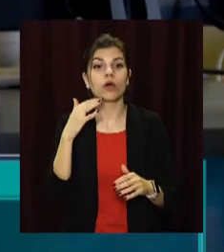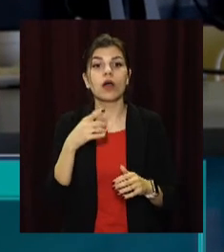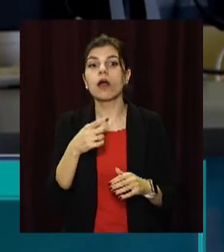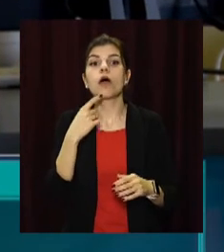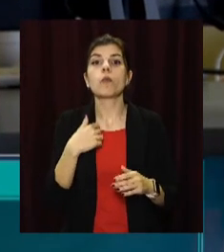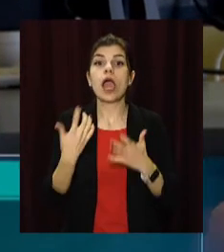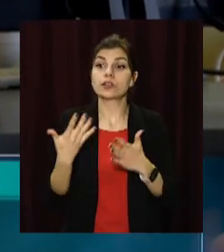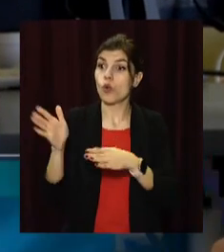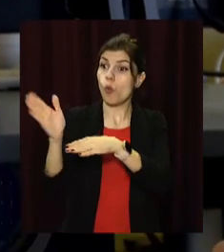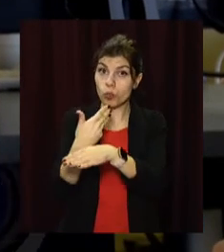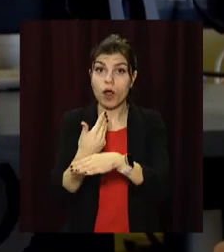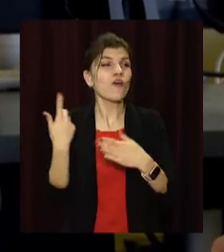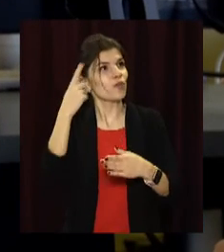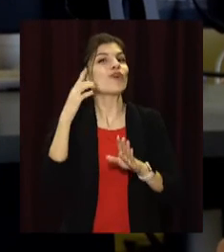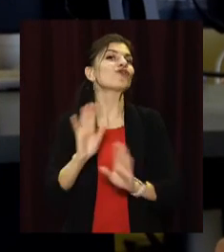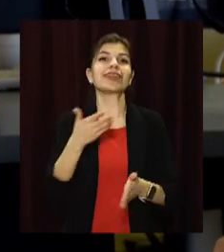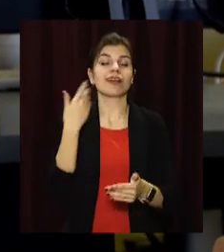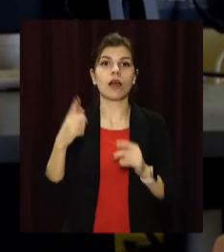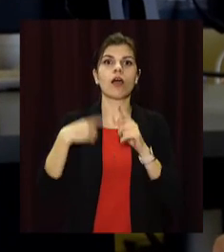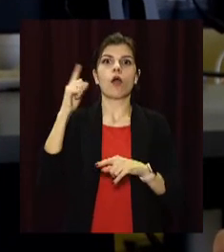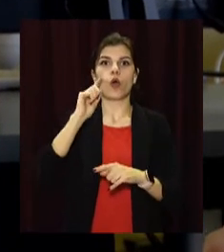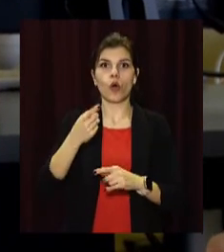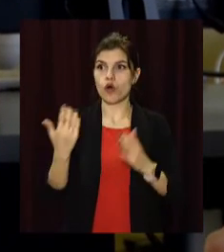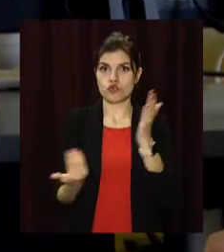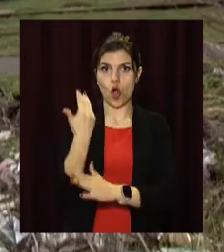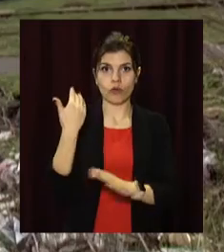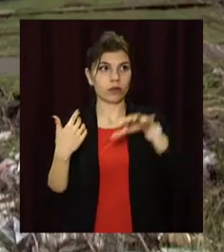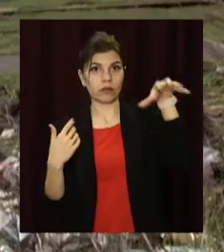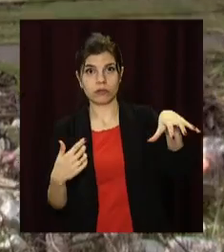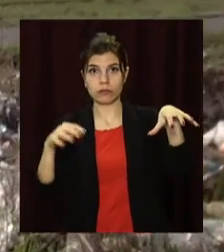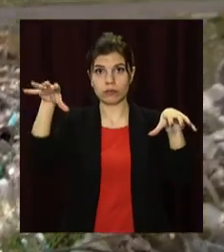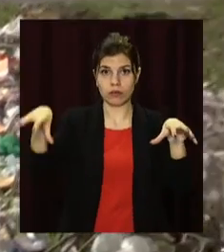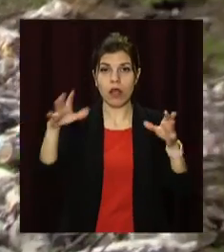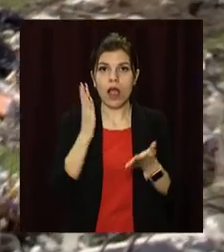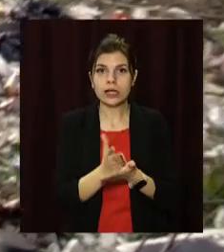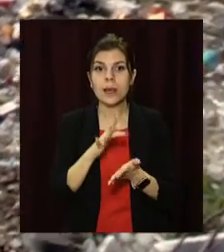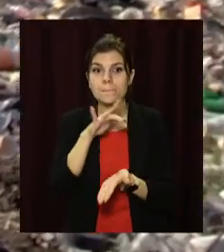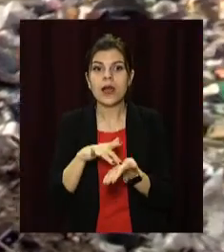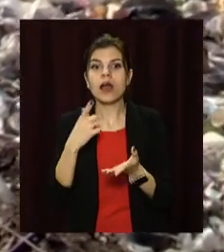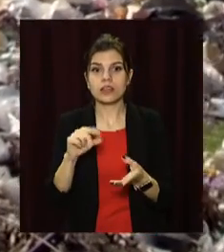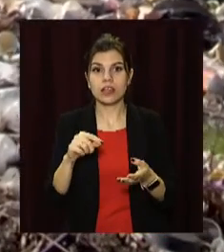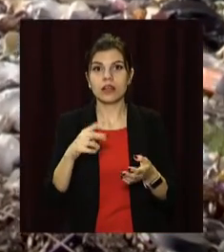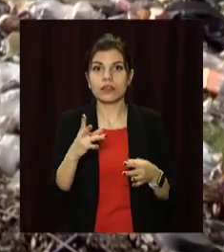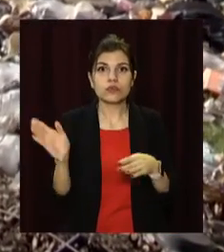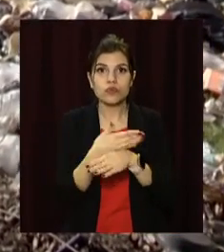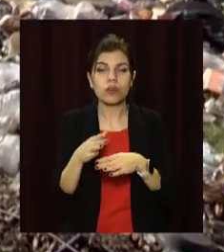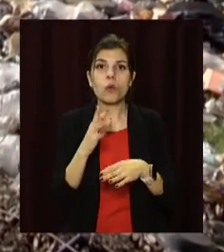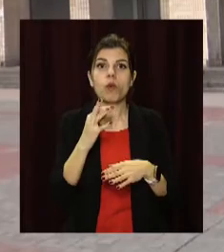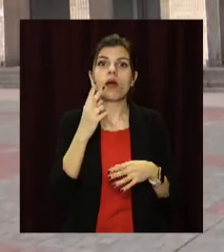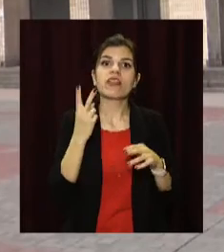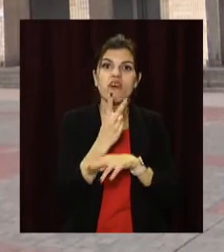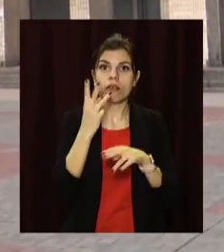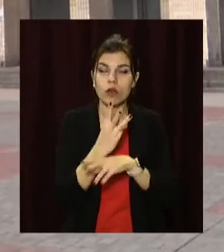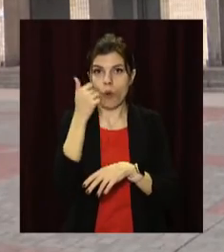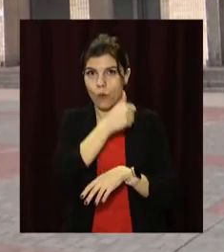убрали свалку, то свалки больше там нет. В следующем году вырастает новое. А есть такие места, где свалку приходится убирать там по 2-3 раза в год.